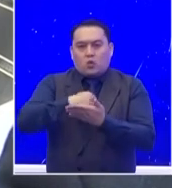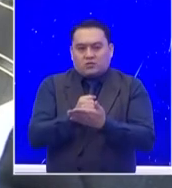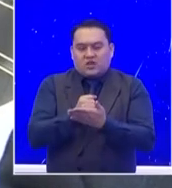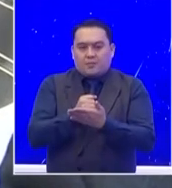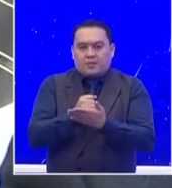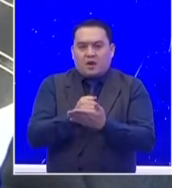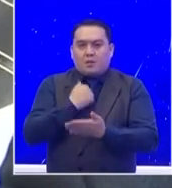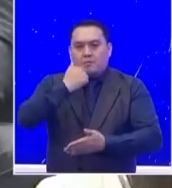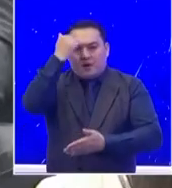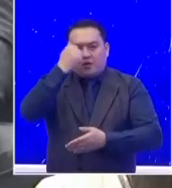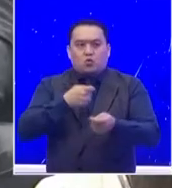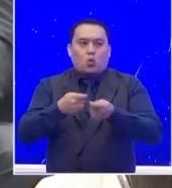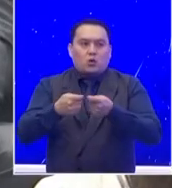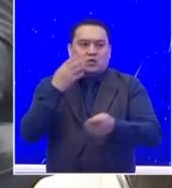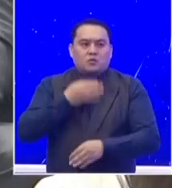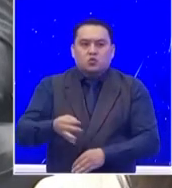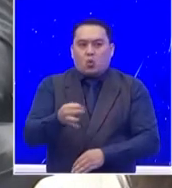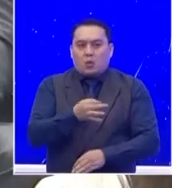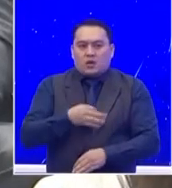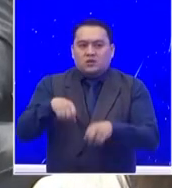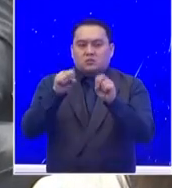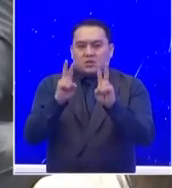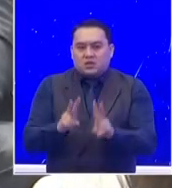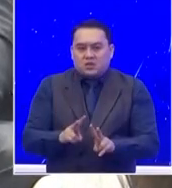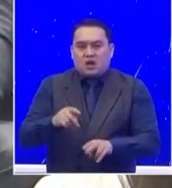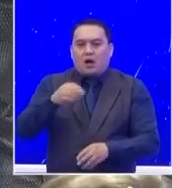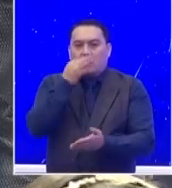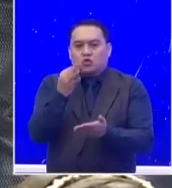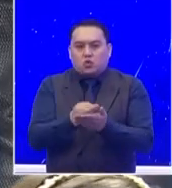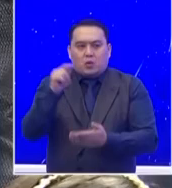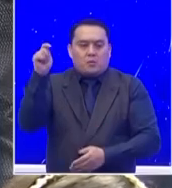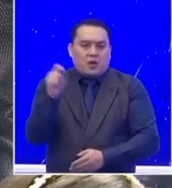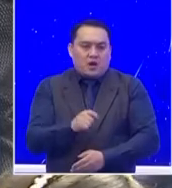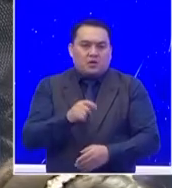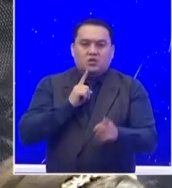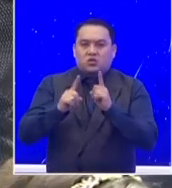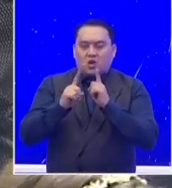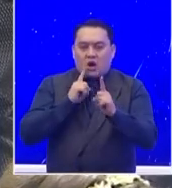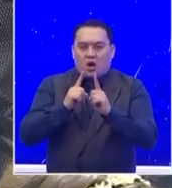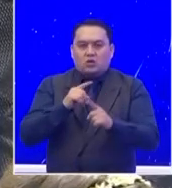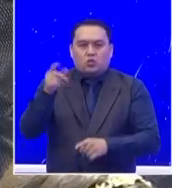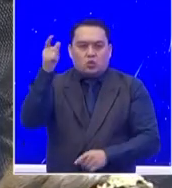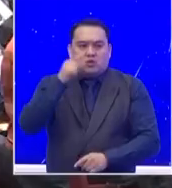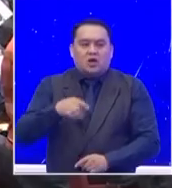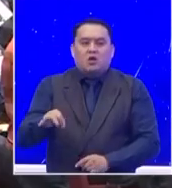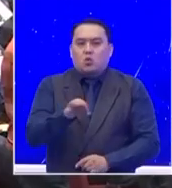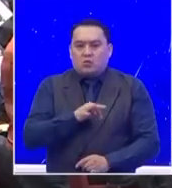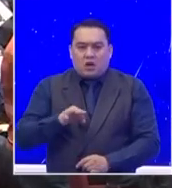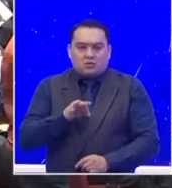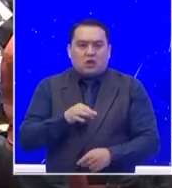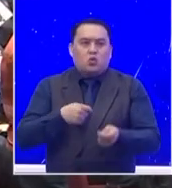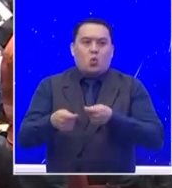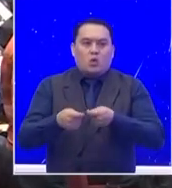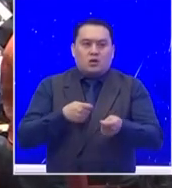они. Поблагодарить руководство Алматинской области специально на этот отчет прибыла целая делегация из Туркестанской области во